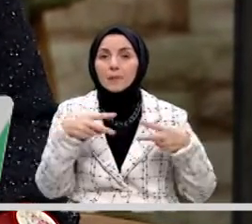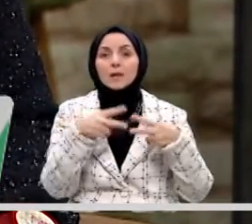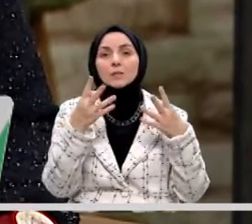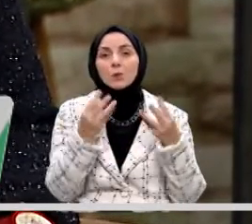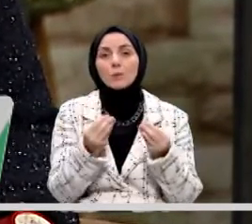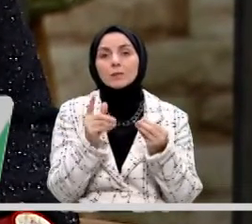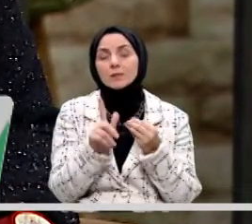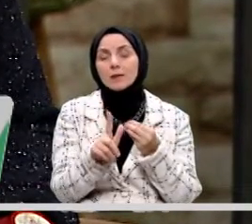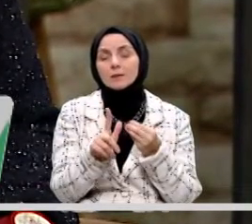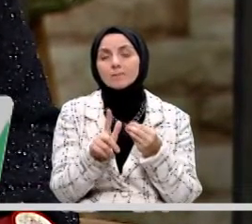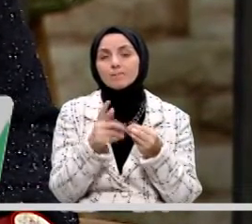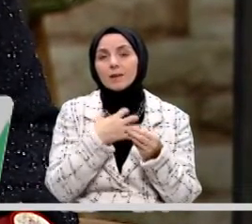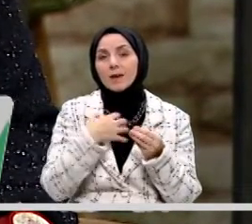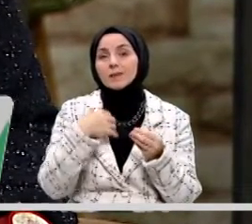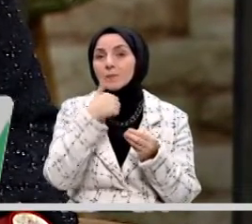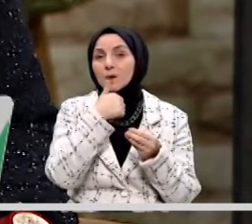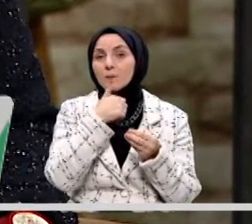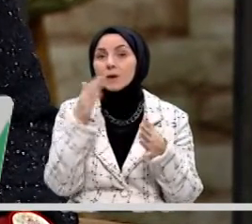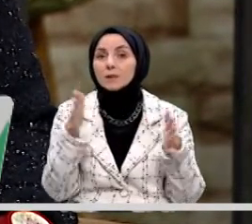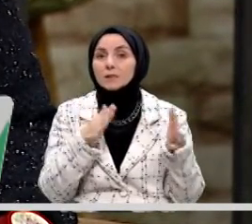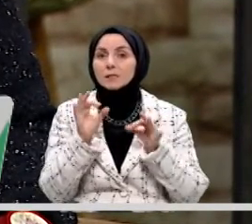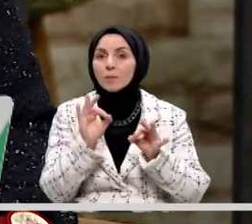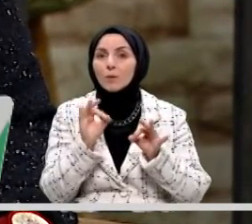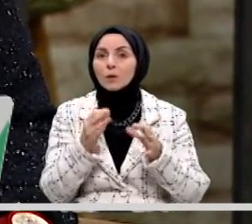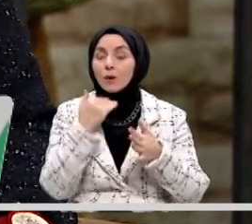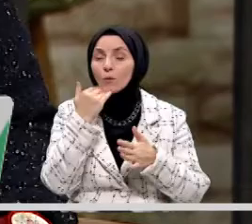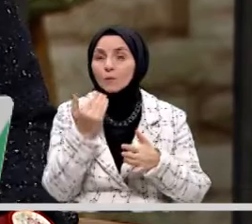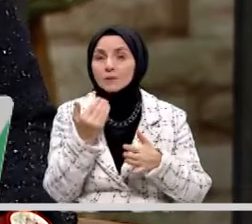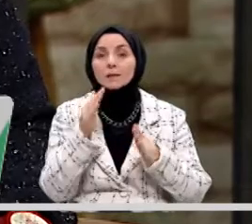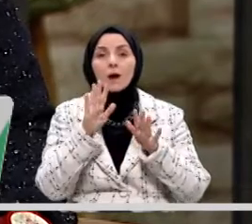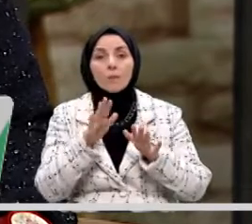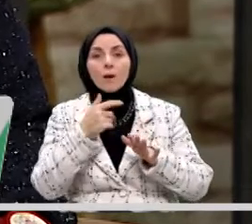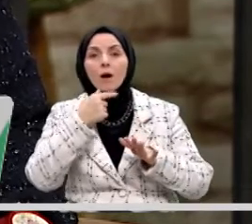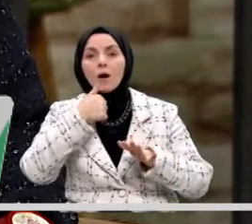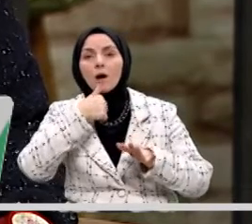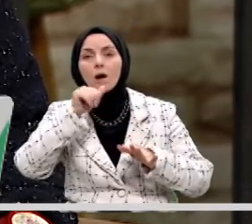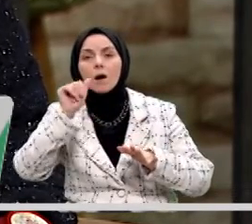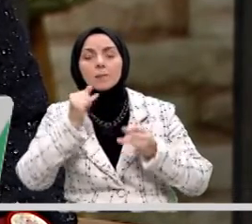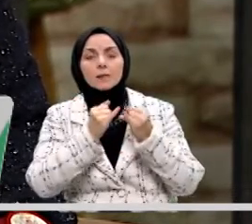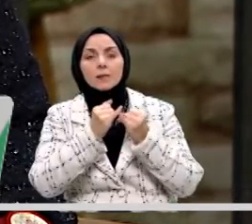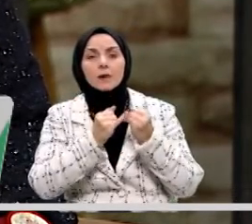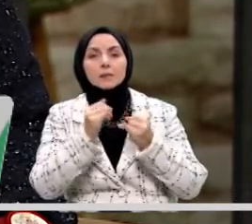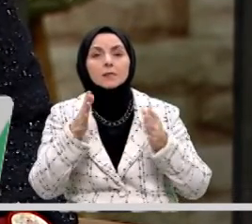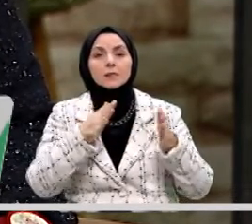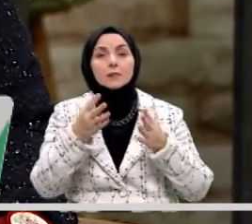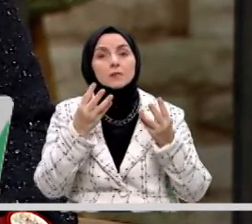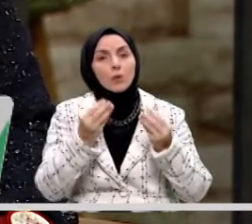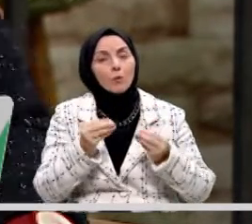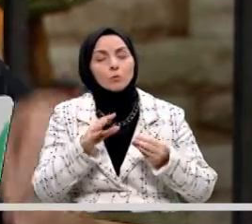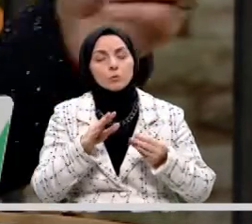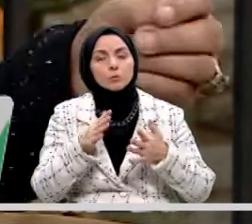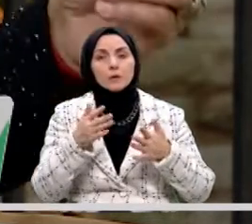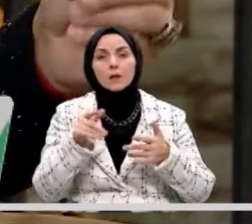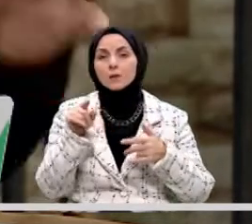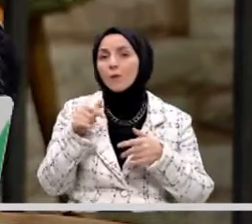babanın anne baba arasında böyle olmaz Ama abi kardeş arasında her zaman büyüyor şikayet yasak demiyoruz geniş şikayetinde demiyoruz taraf da